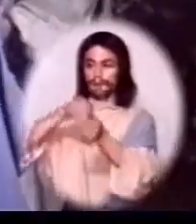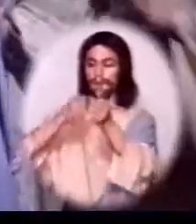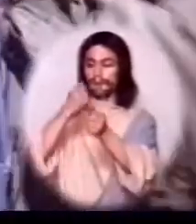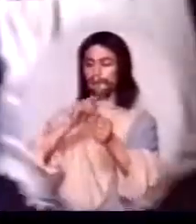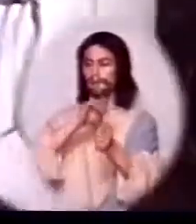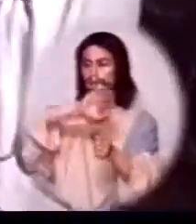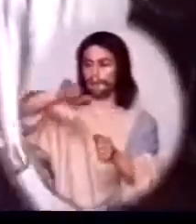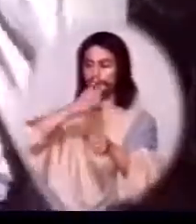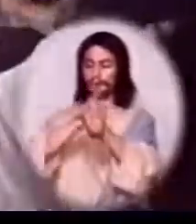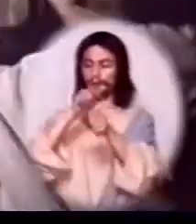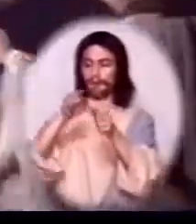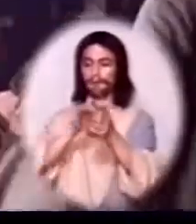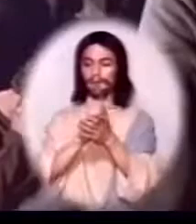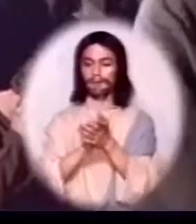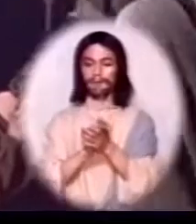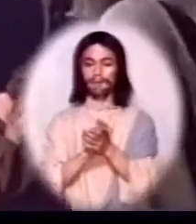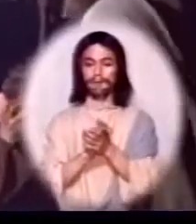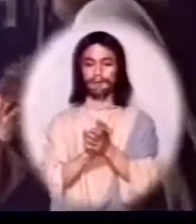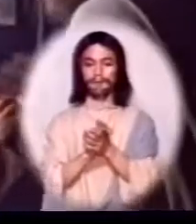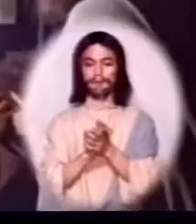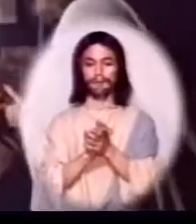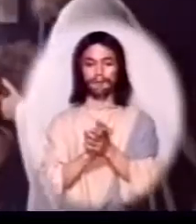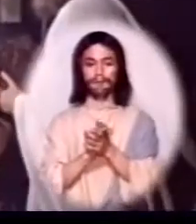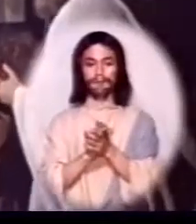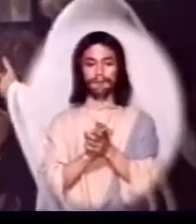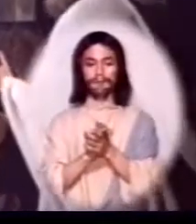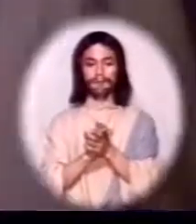그를 체포해라! 비켜!